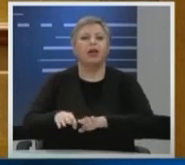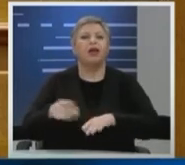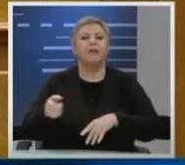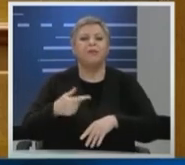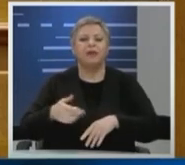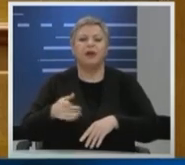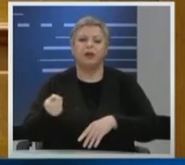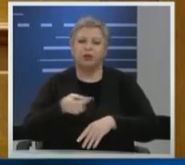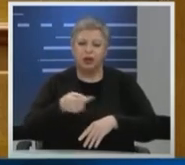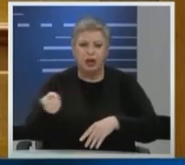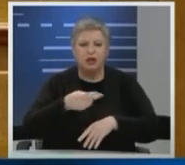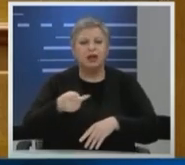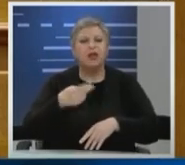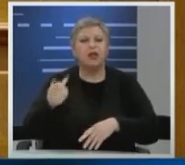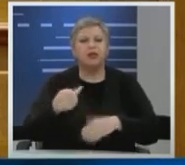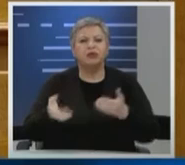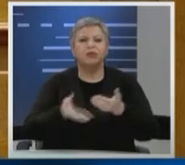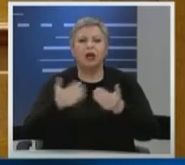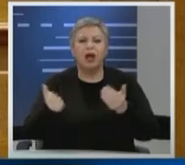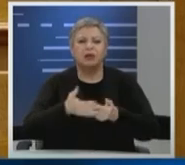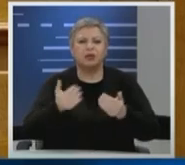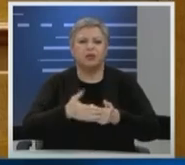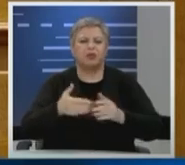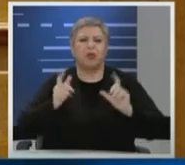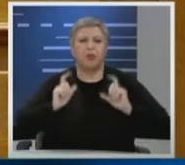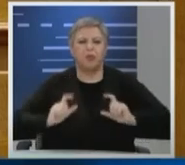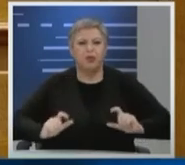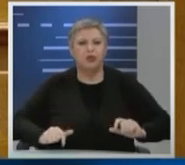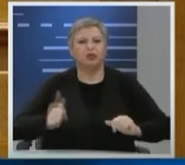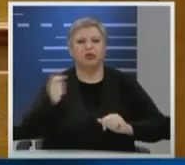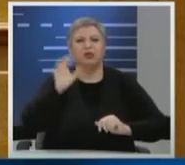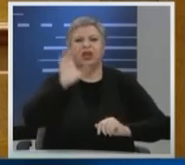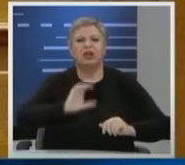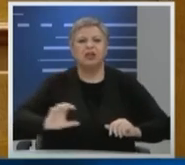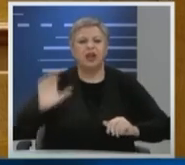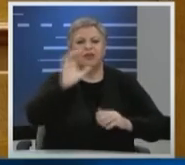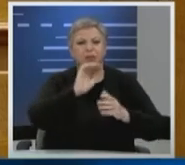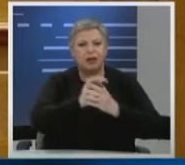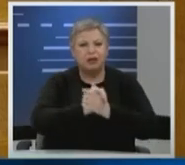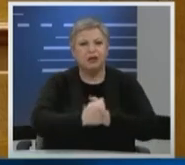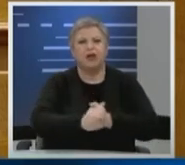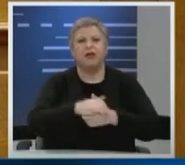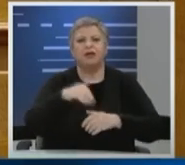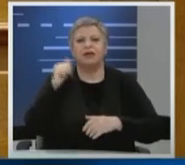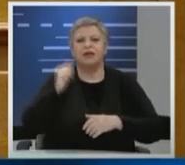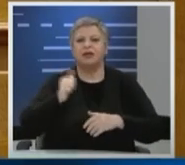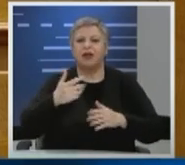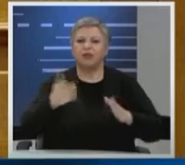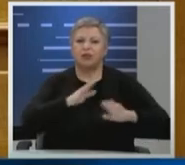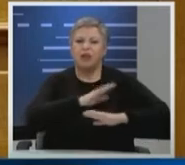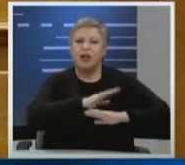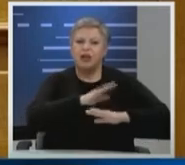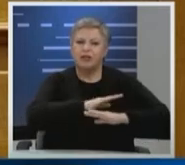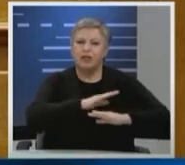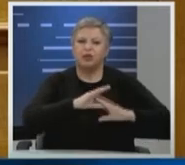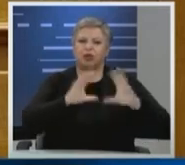υπηρετεί τις ανάγκες του κεφαλαίου, στην πολιτική της Ευρωπαϊκής Ένωσης, στους στόχους της αστικής τάξης για γεωστρατηγική αναβάθμιση,